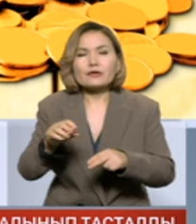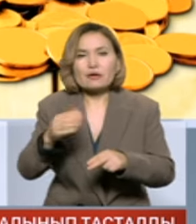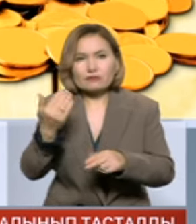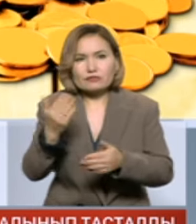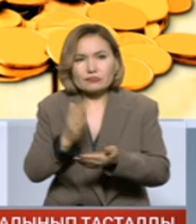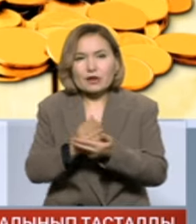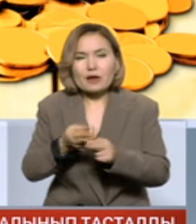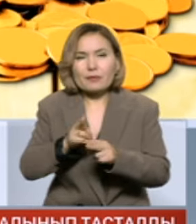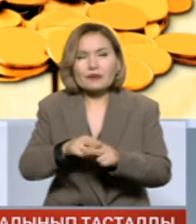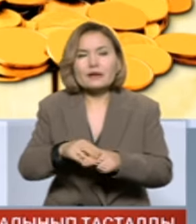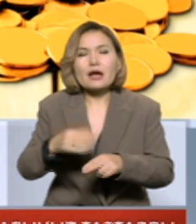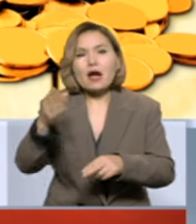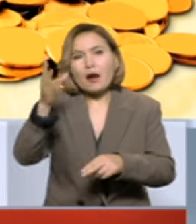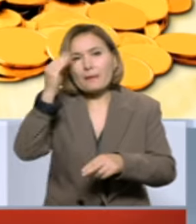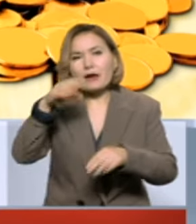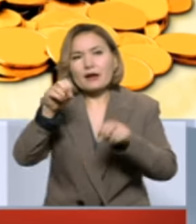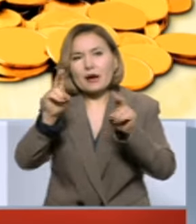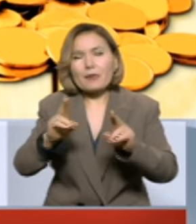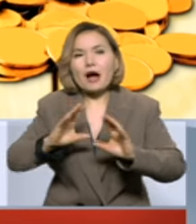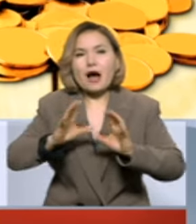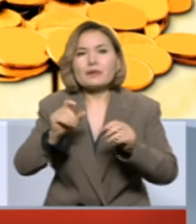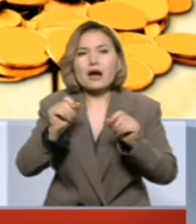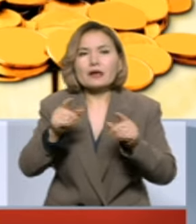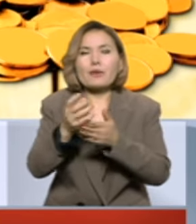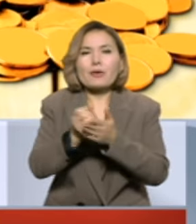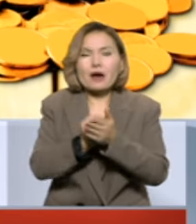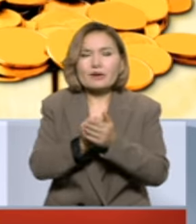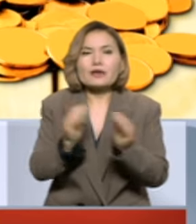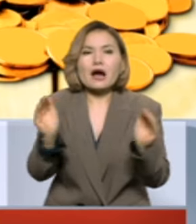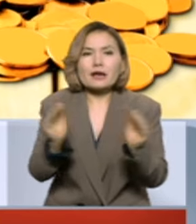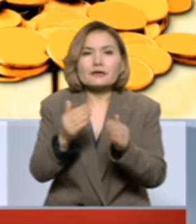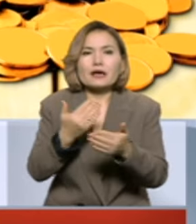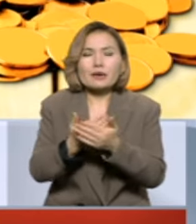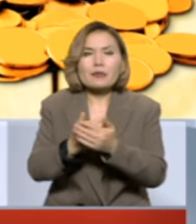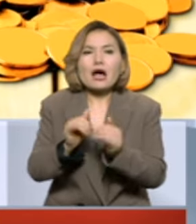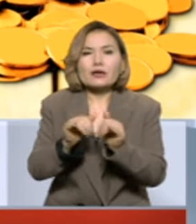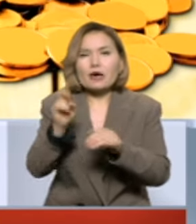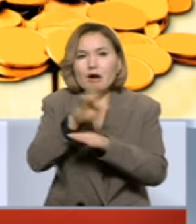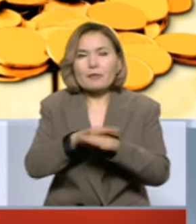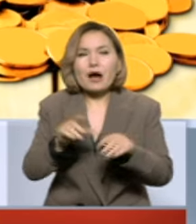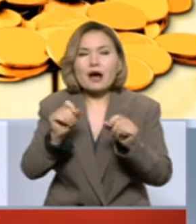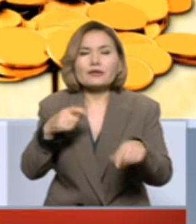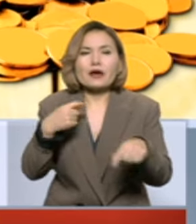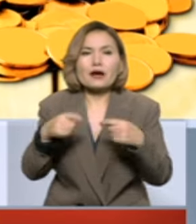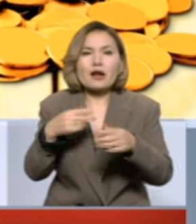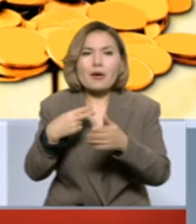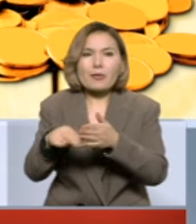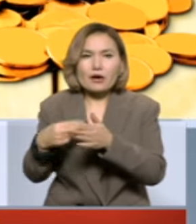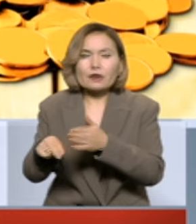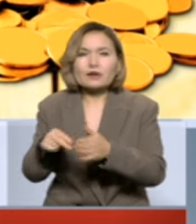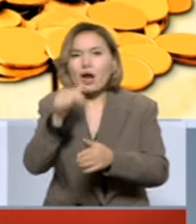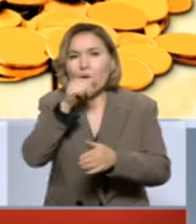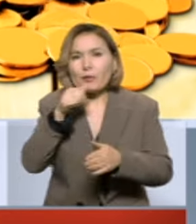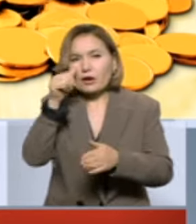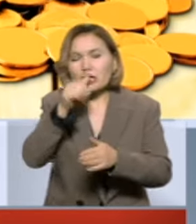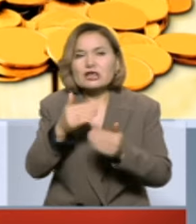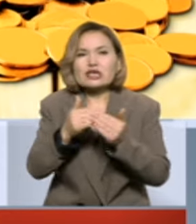қорытындылайды. Сарапшылардың пікірінше, әлем алтын қорын азайтып жатқанымен, дамушы елдерде алтын сатып алу көрсеткіші